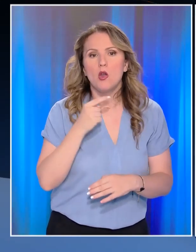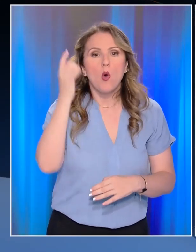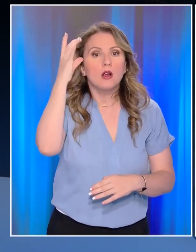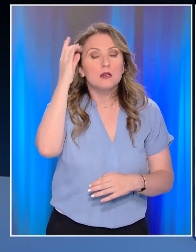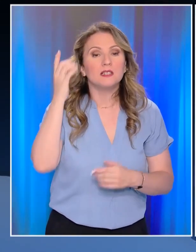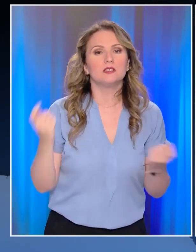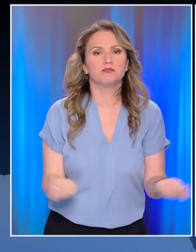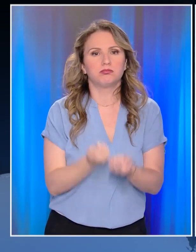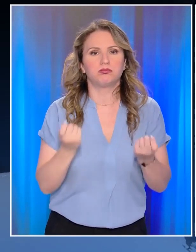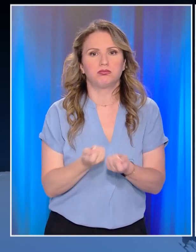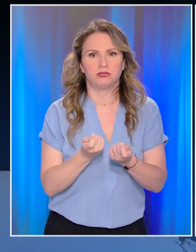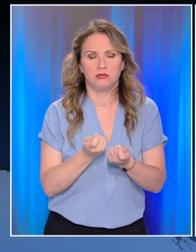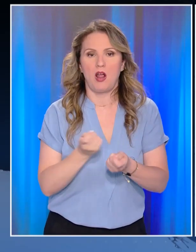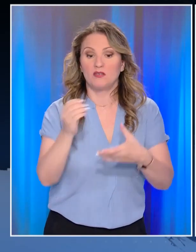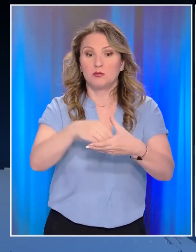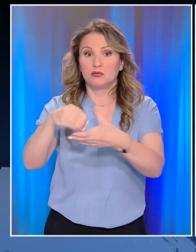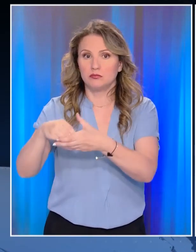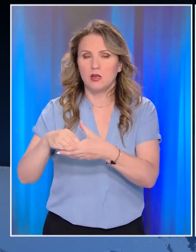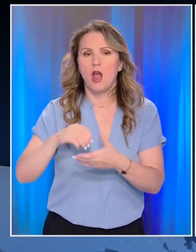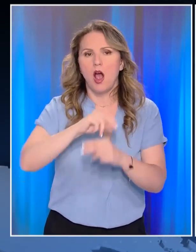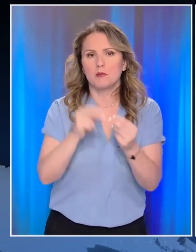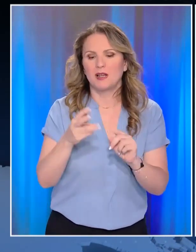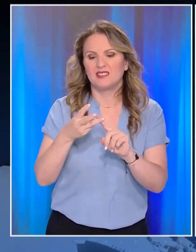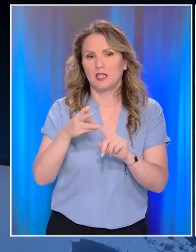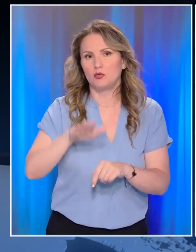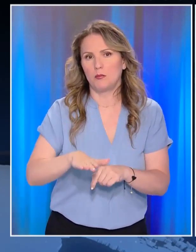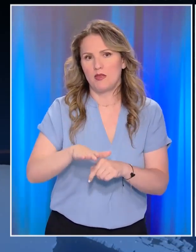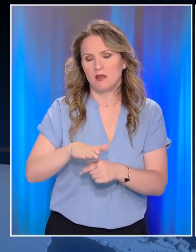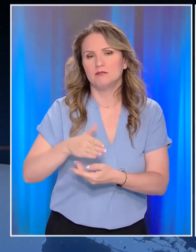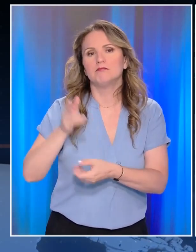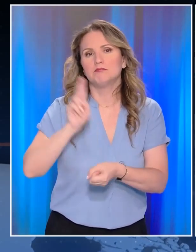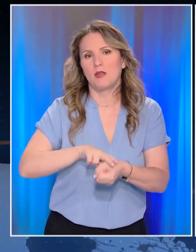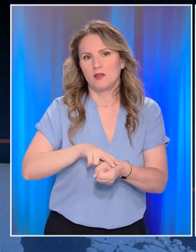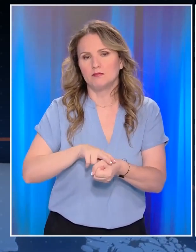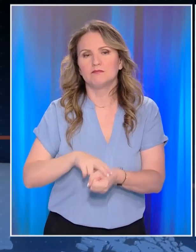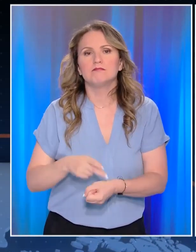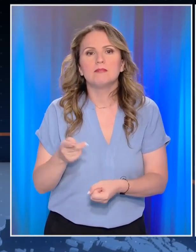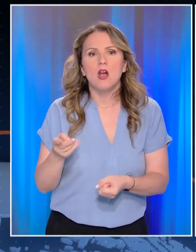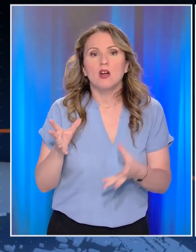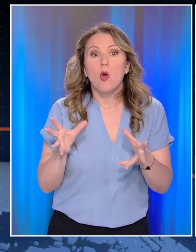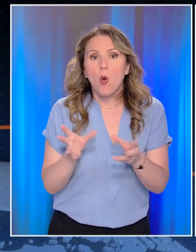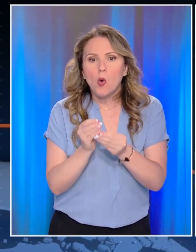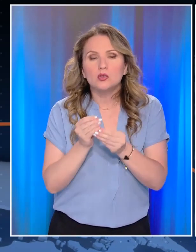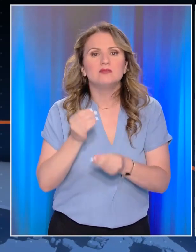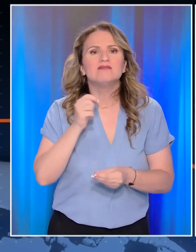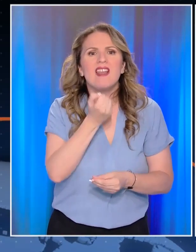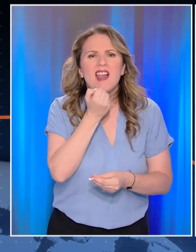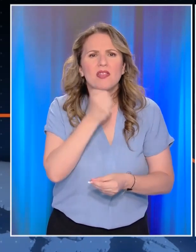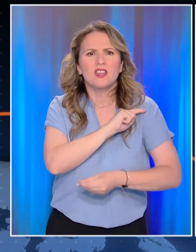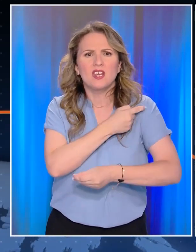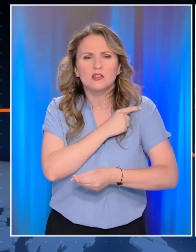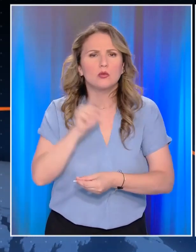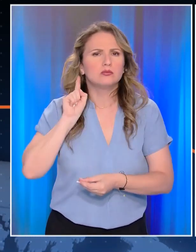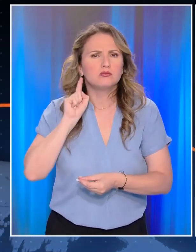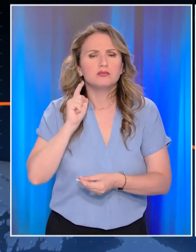των εμπλεκομένων που οδήγησε στο θάνατο του τρίτου μας παιδιού. Οποιαδήποτε καταγγελία για τυχόν ιατρική αμέλεια στο Εθνικό Σύστημα Υγείας διερευνάται με τη